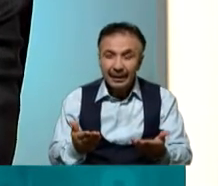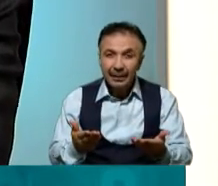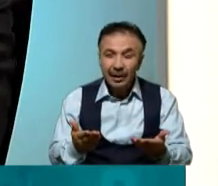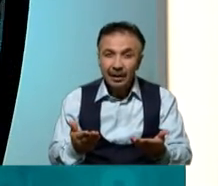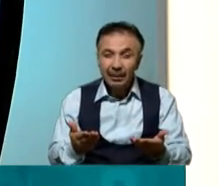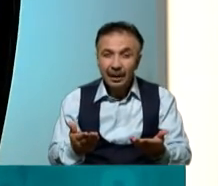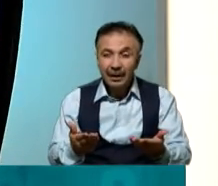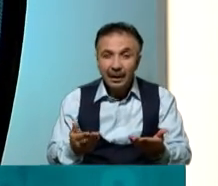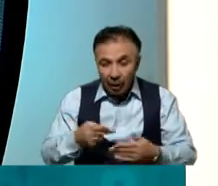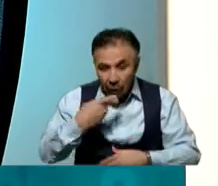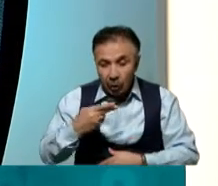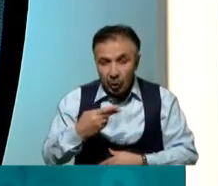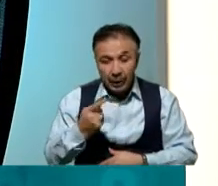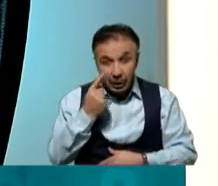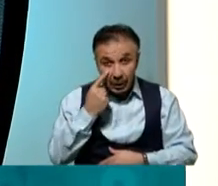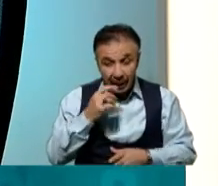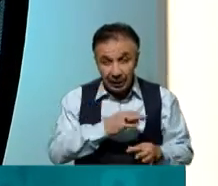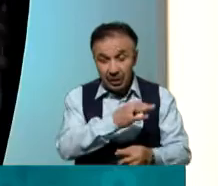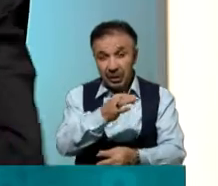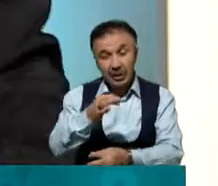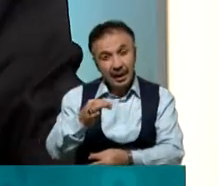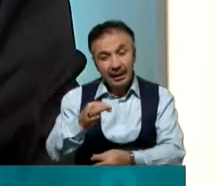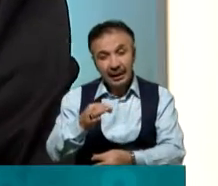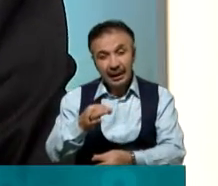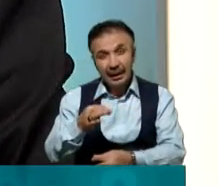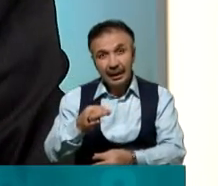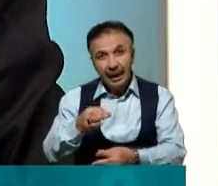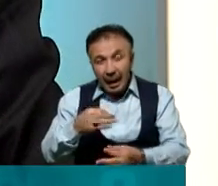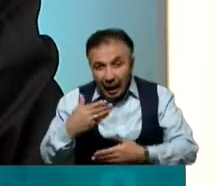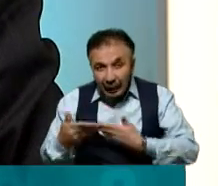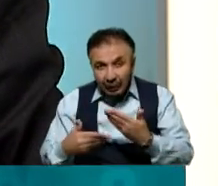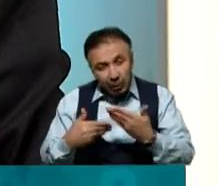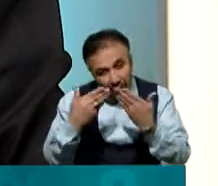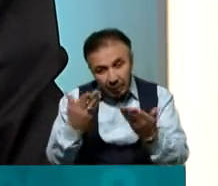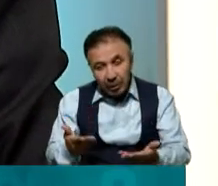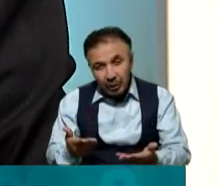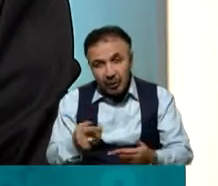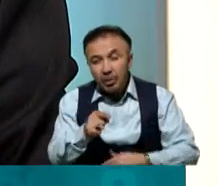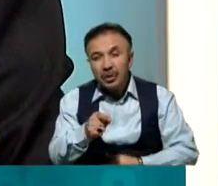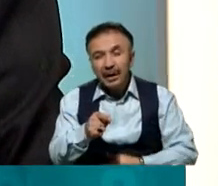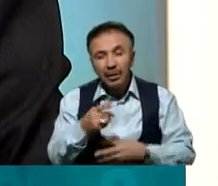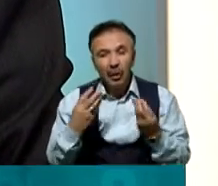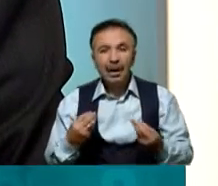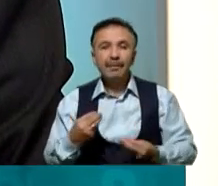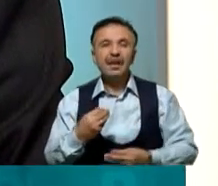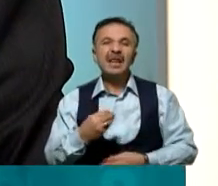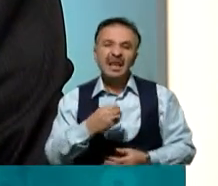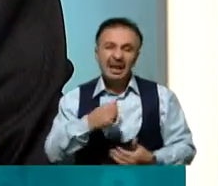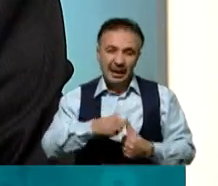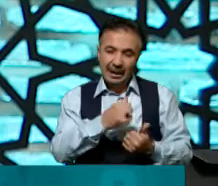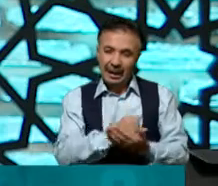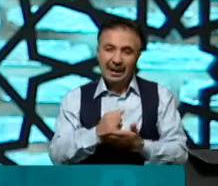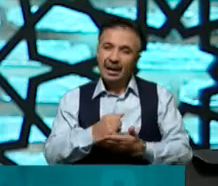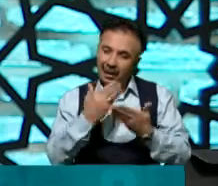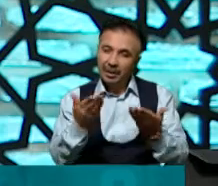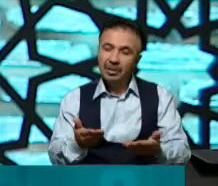koyuyorlar, şahitler de bunların ortaya koyduğunu koyuyorsa... Bu şekliyle yapılan bir nikah caizdir. Allah kabul etsin. Amin.